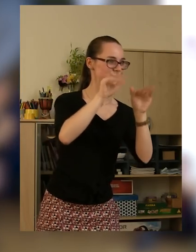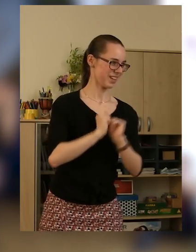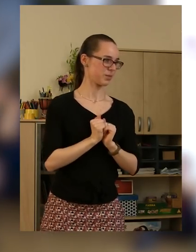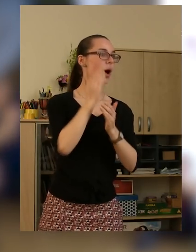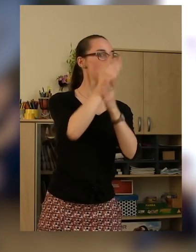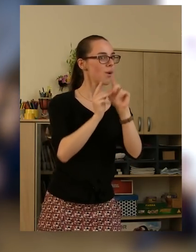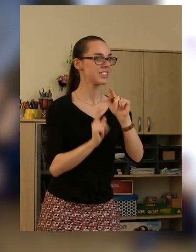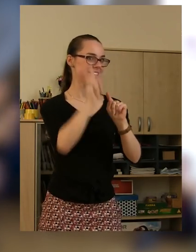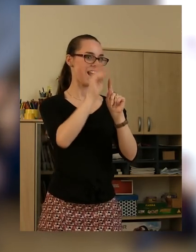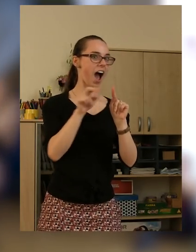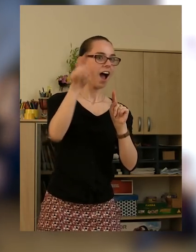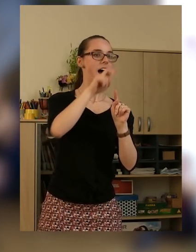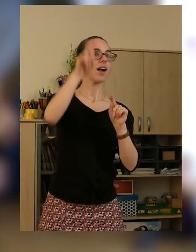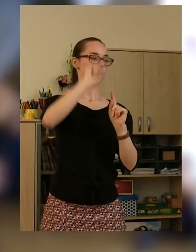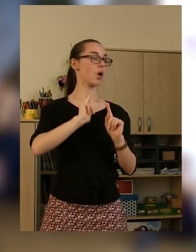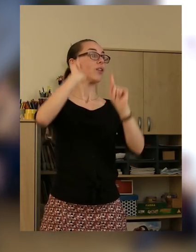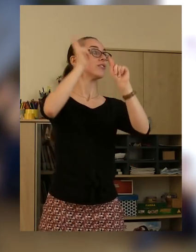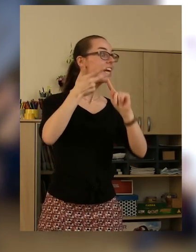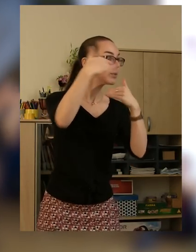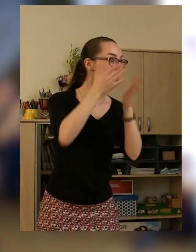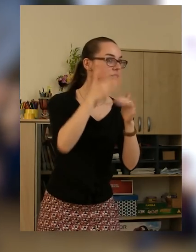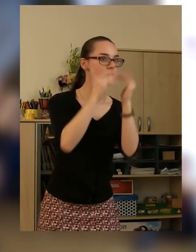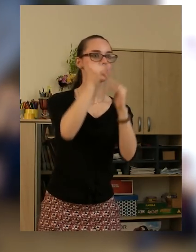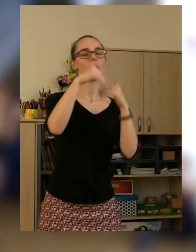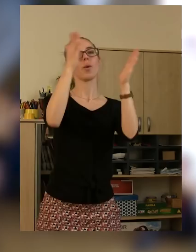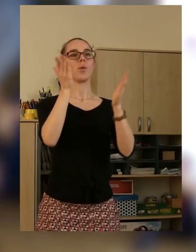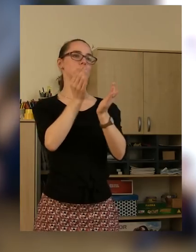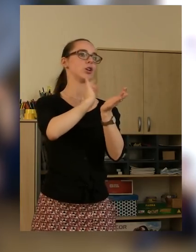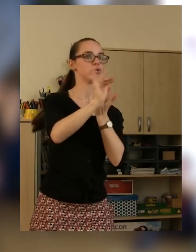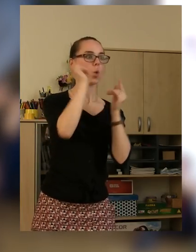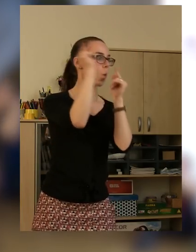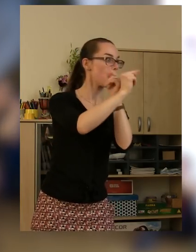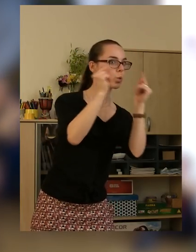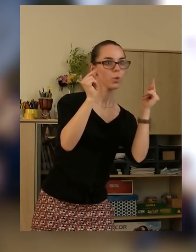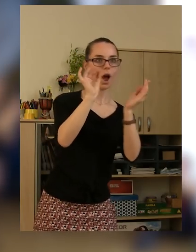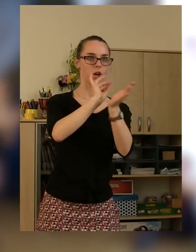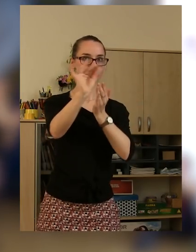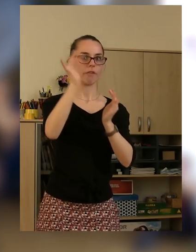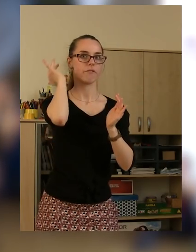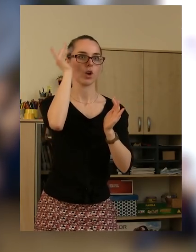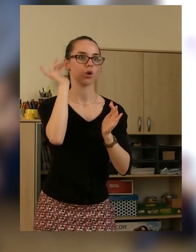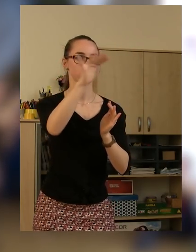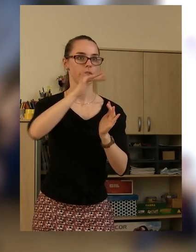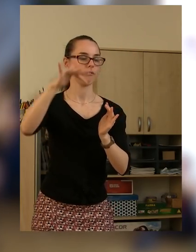které jim postavilo do cesty, se týkalo kultury, estetiky, filozofie.